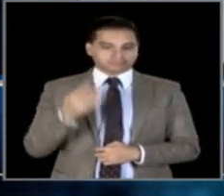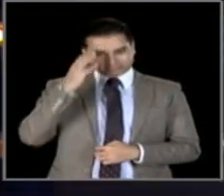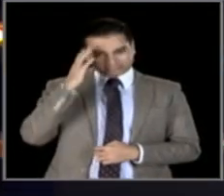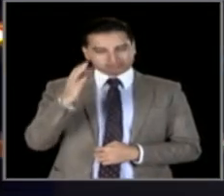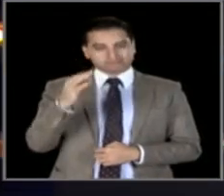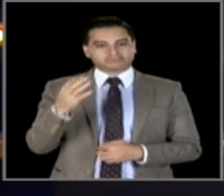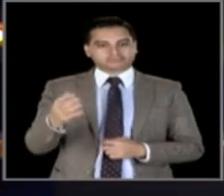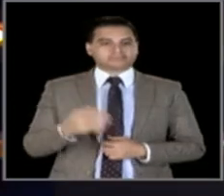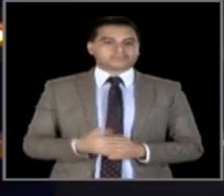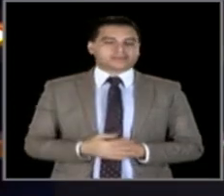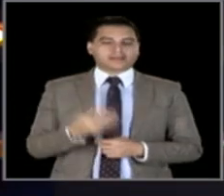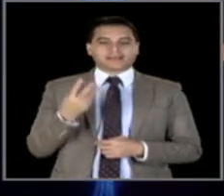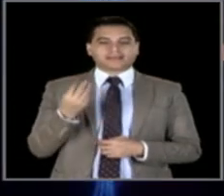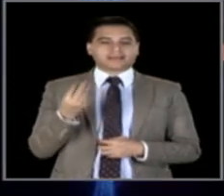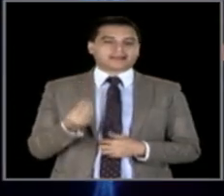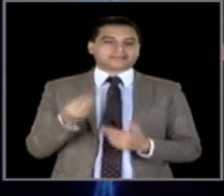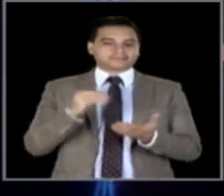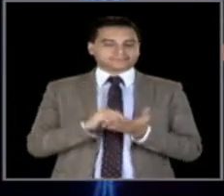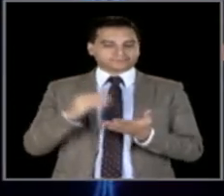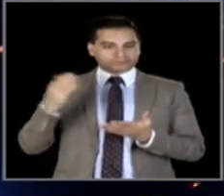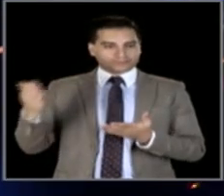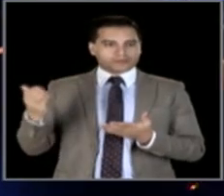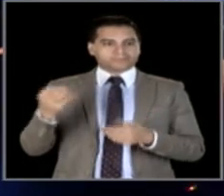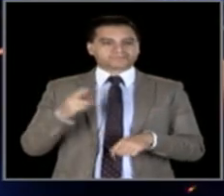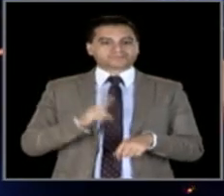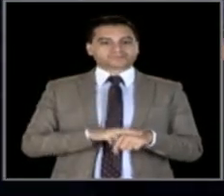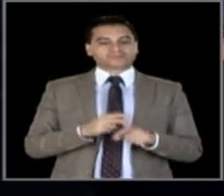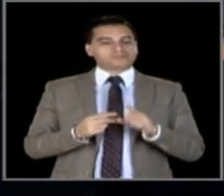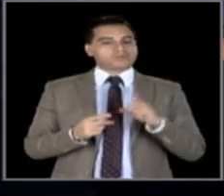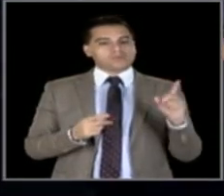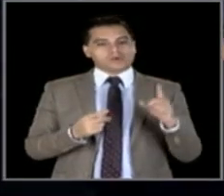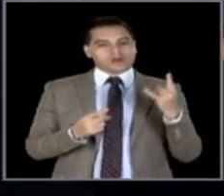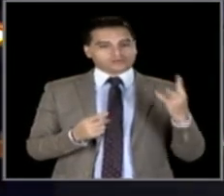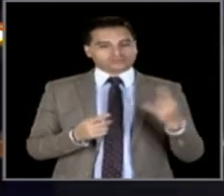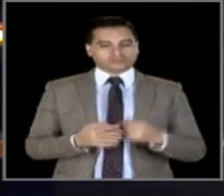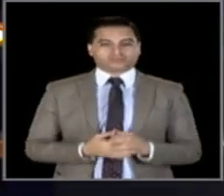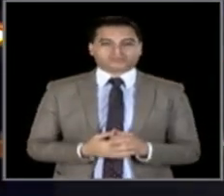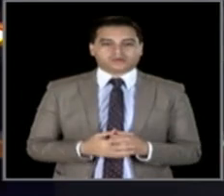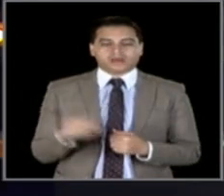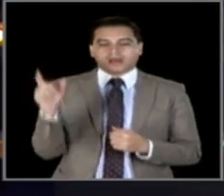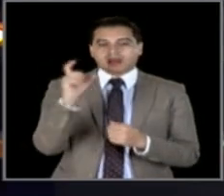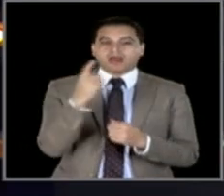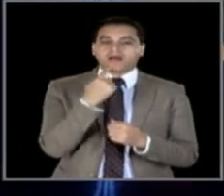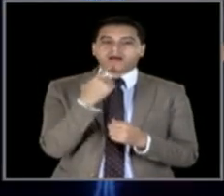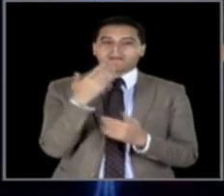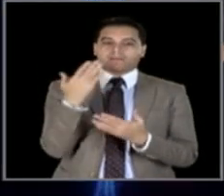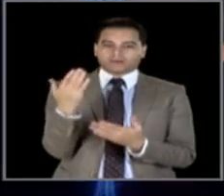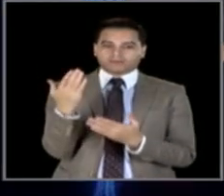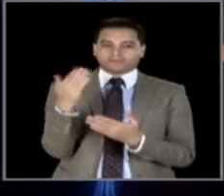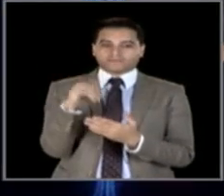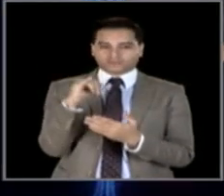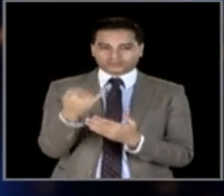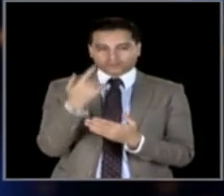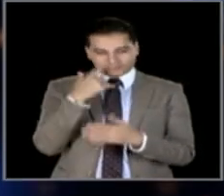برافو عليك. 30 الهلال الأحمر وسويس 10. الهلال الأحمر جوكر. في